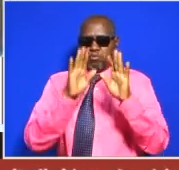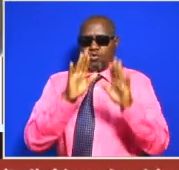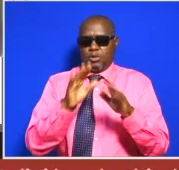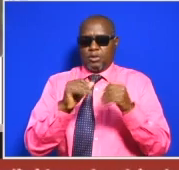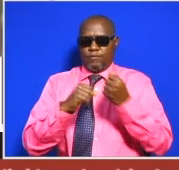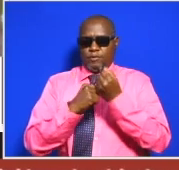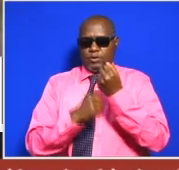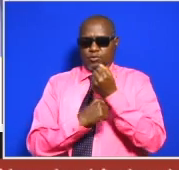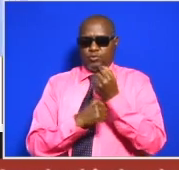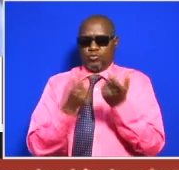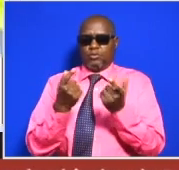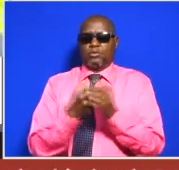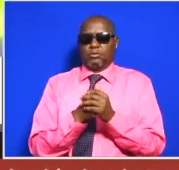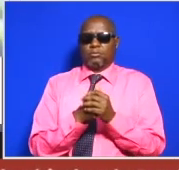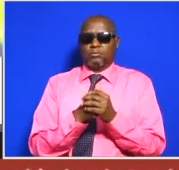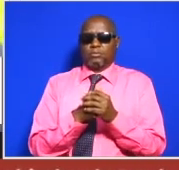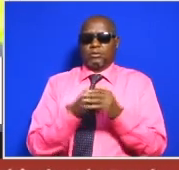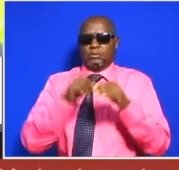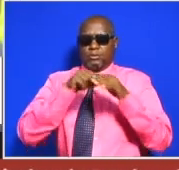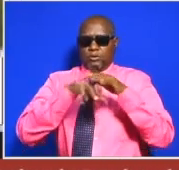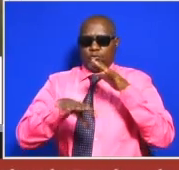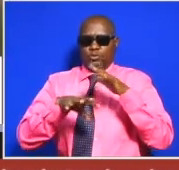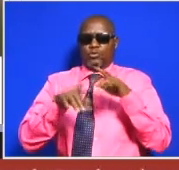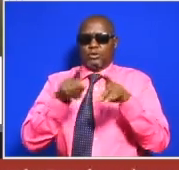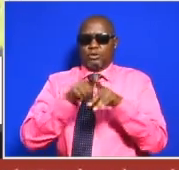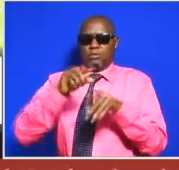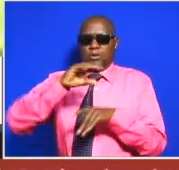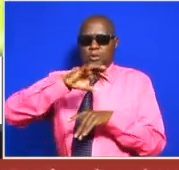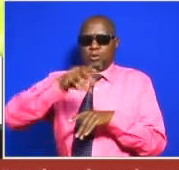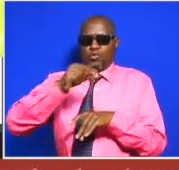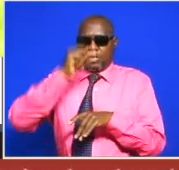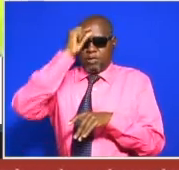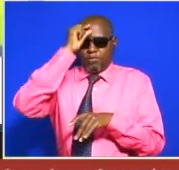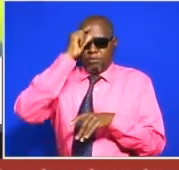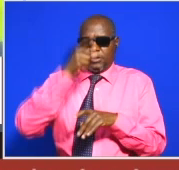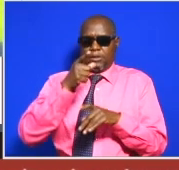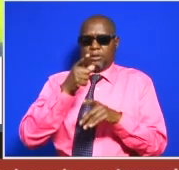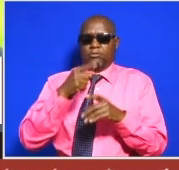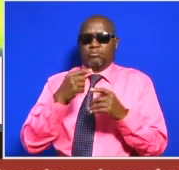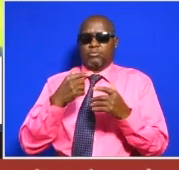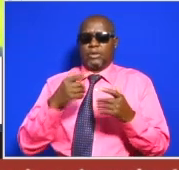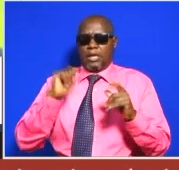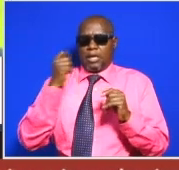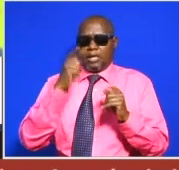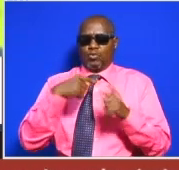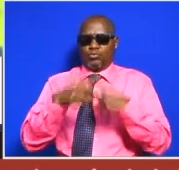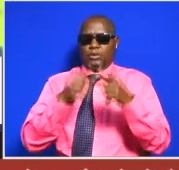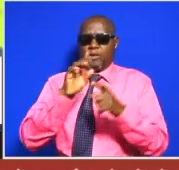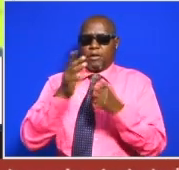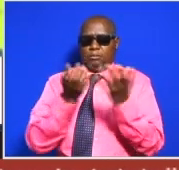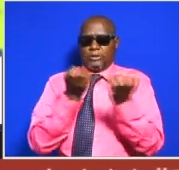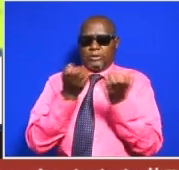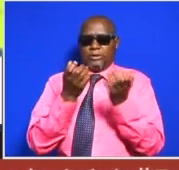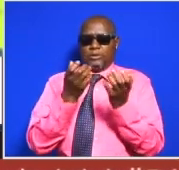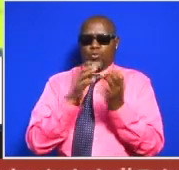likiangaziwa sana na serikali kuu na zile za kaunti, ili Wakenya wapate kuendeleza shughuli zao za kila siku bila tatizo lolote. Na kufuatia